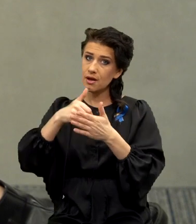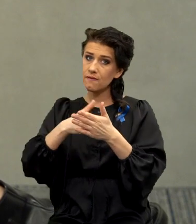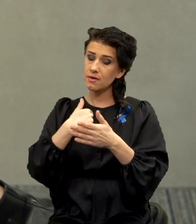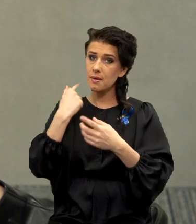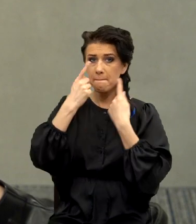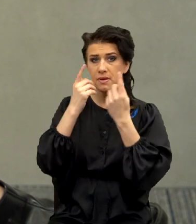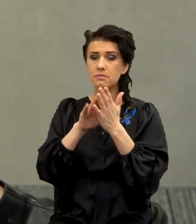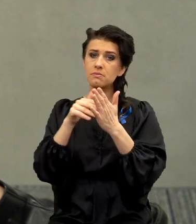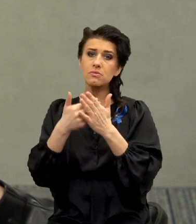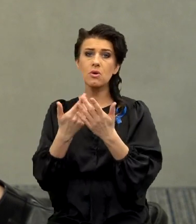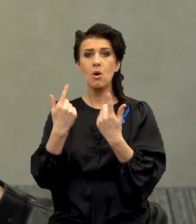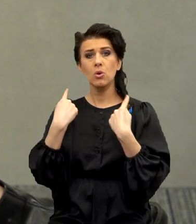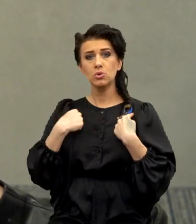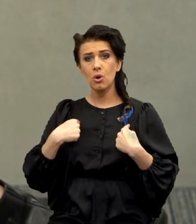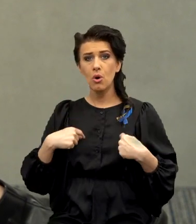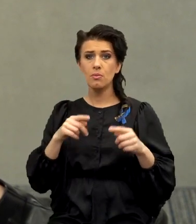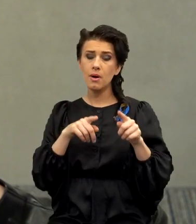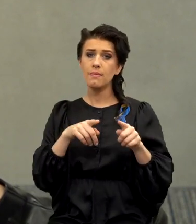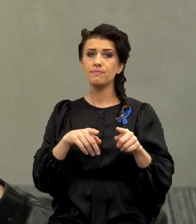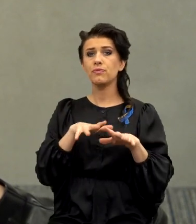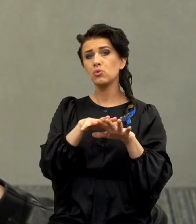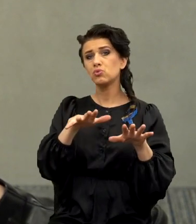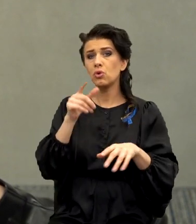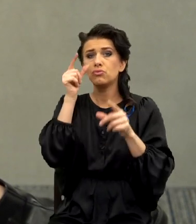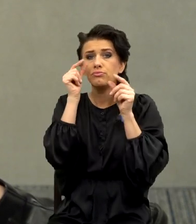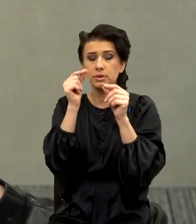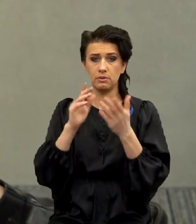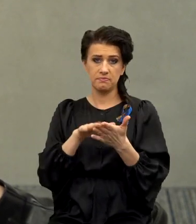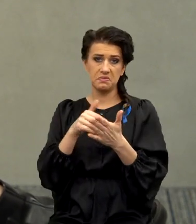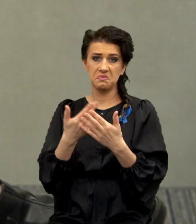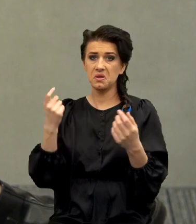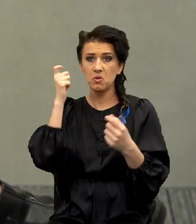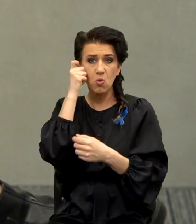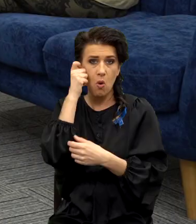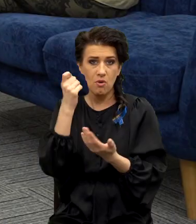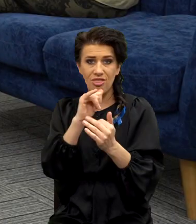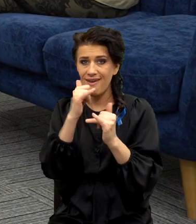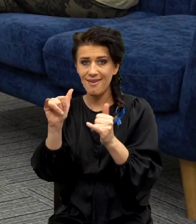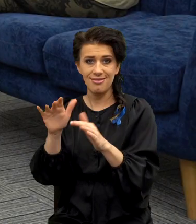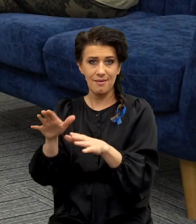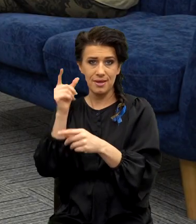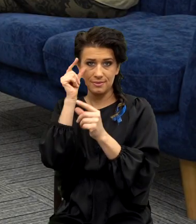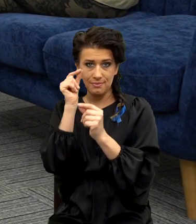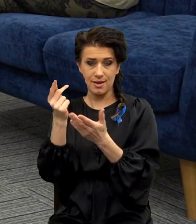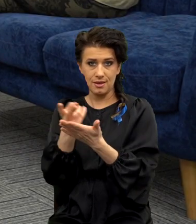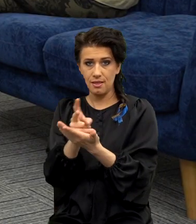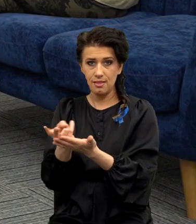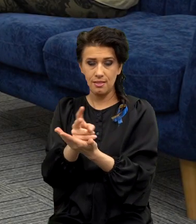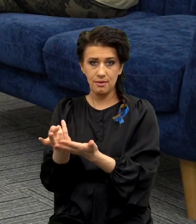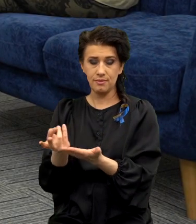Są osoby, które będą dużo spać, są osoby, które będą miały kłopot ze śnieniem. przyjęciem. Są osoby, które